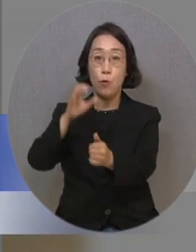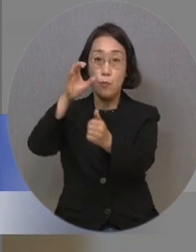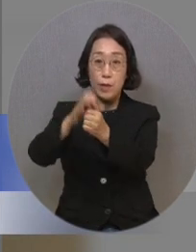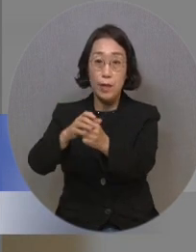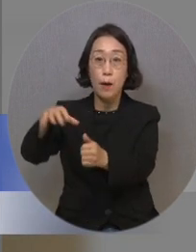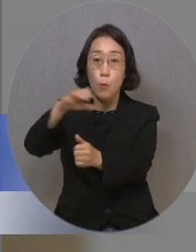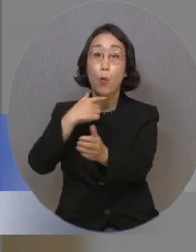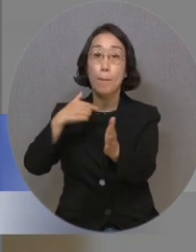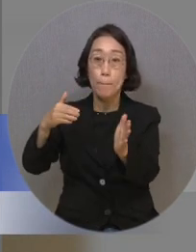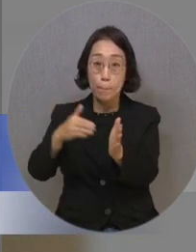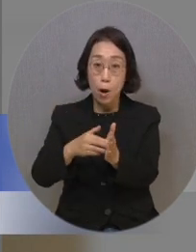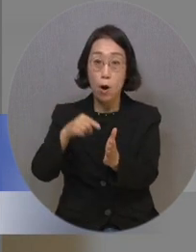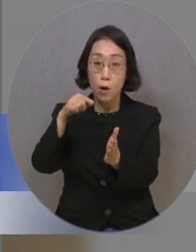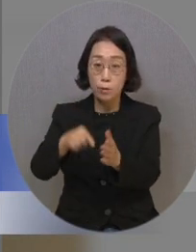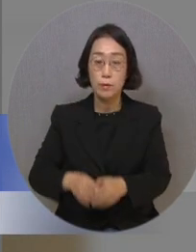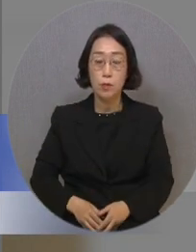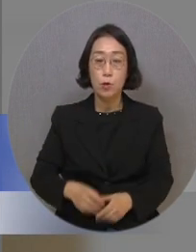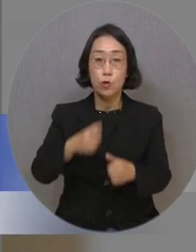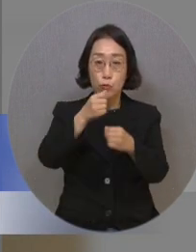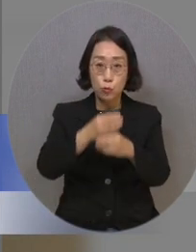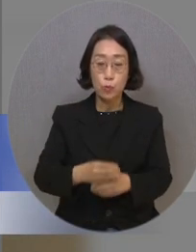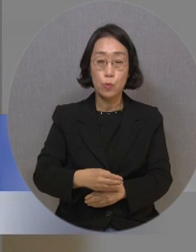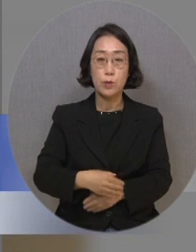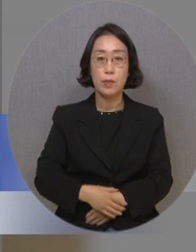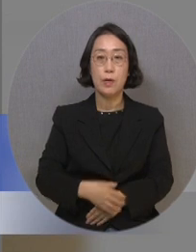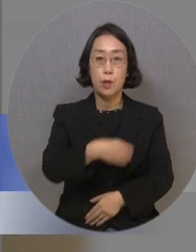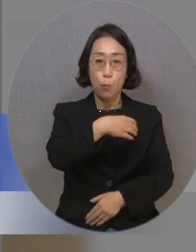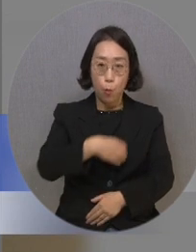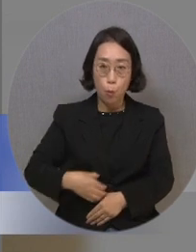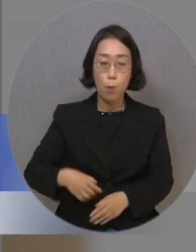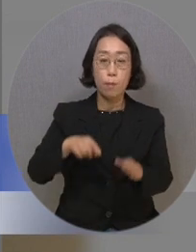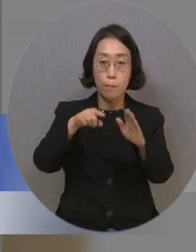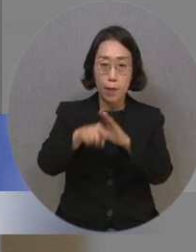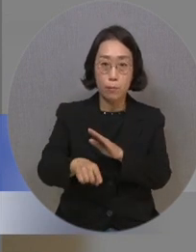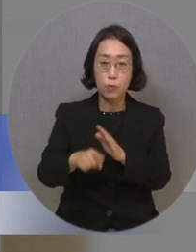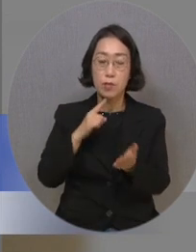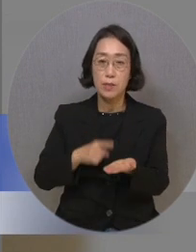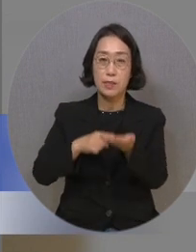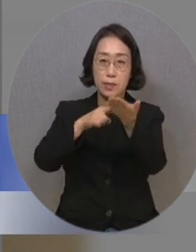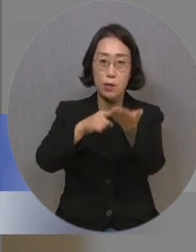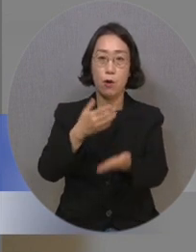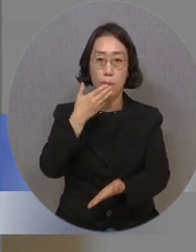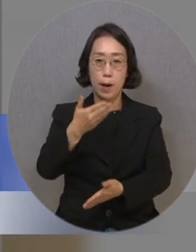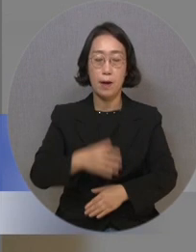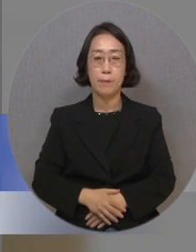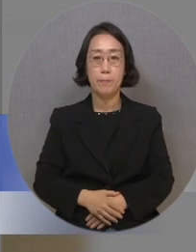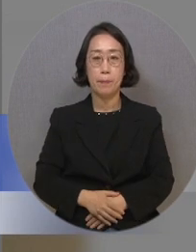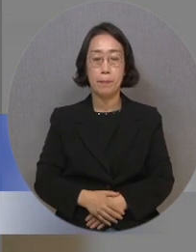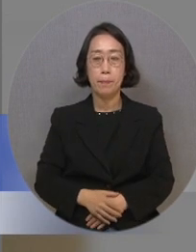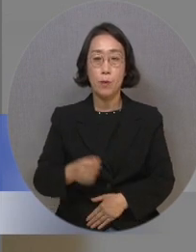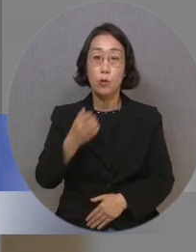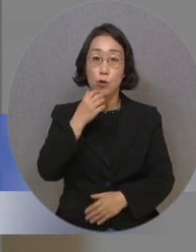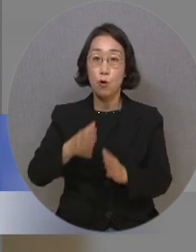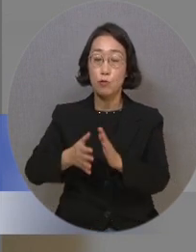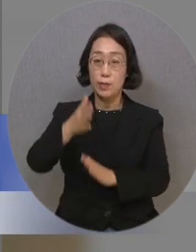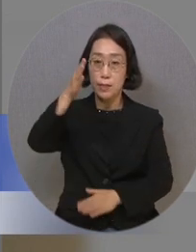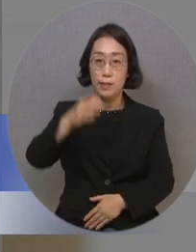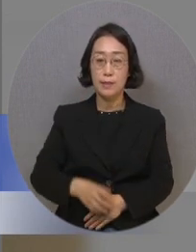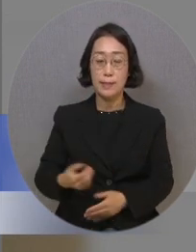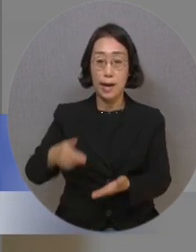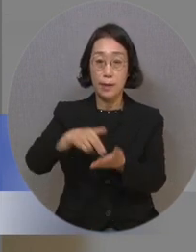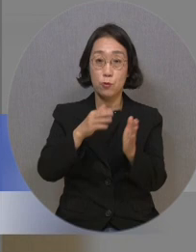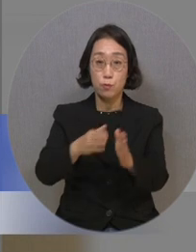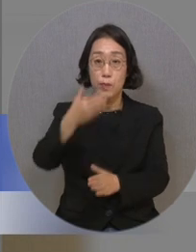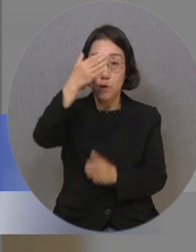받은 이력이 있으면 주소지 동행정 복지 센터를 방문해 신청하면 됩니다 한편 서울시는 자립 준비